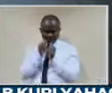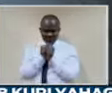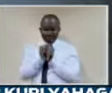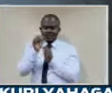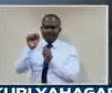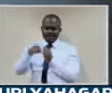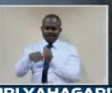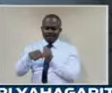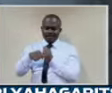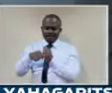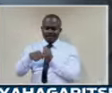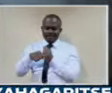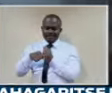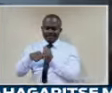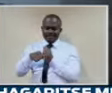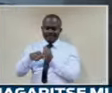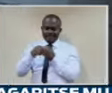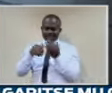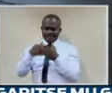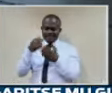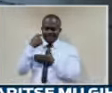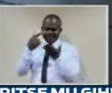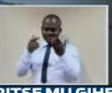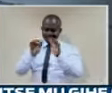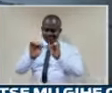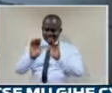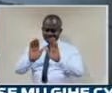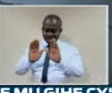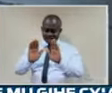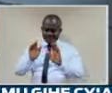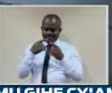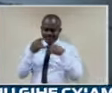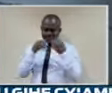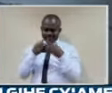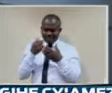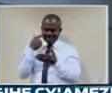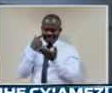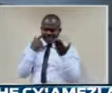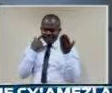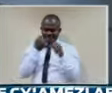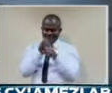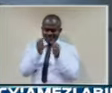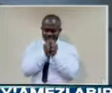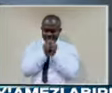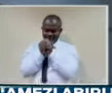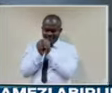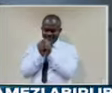Yego. Ngira ngo rero ureke sibyo, ubu tugiye gutangira kuba twakorana.